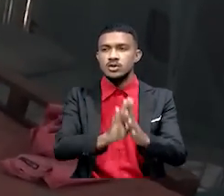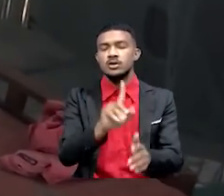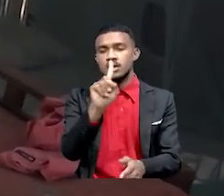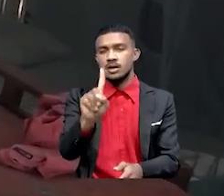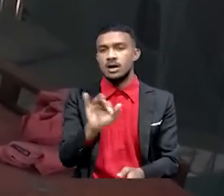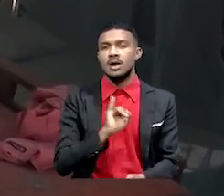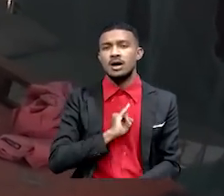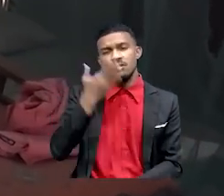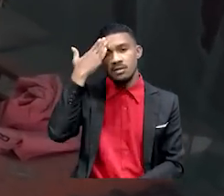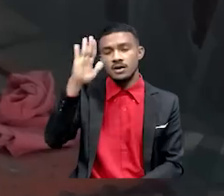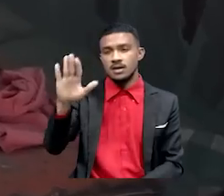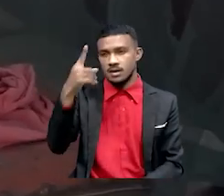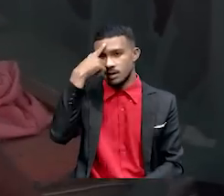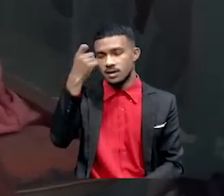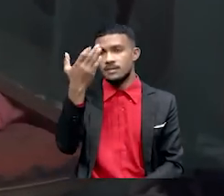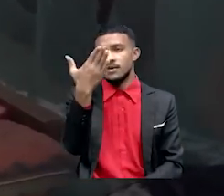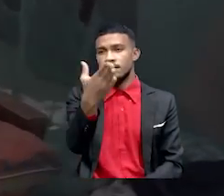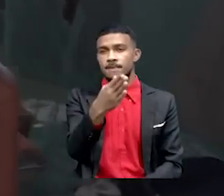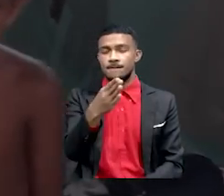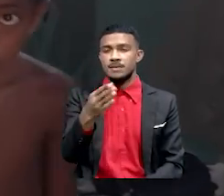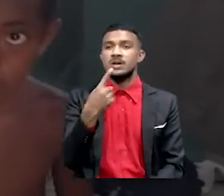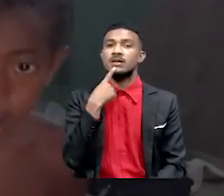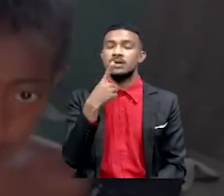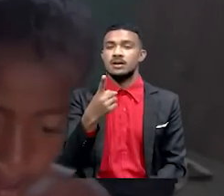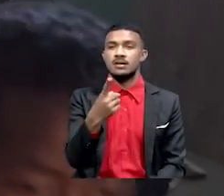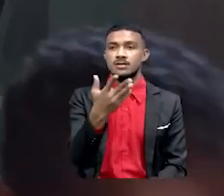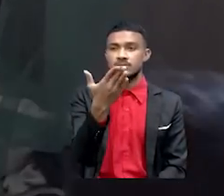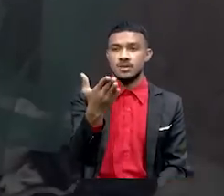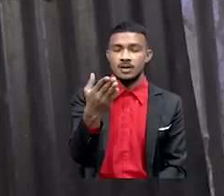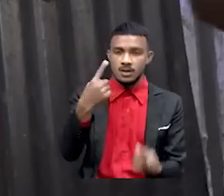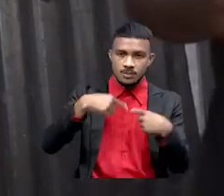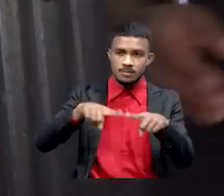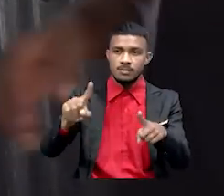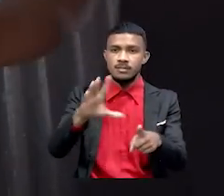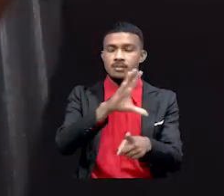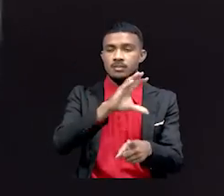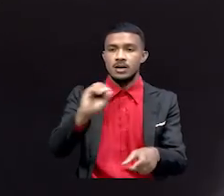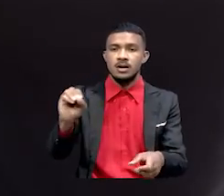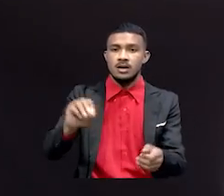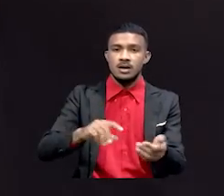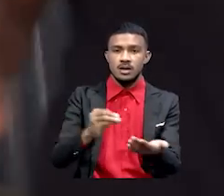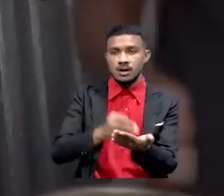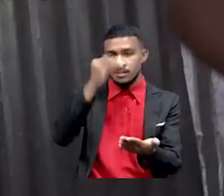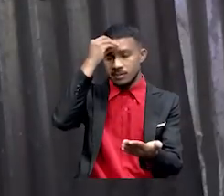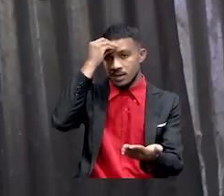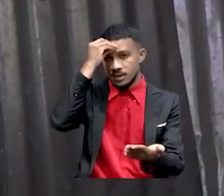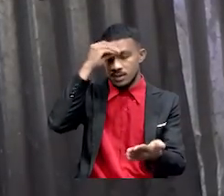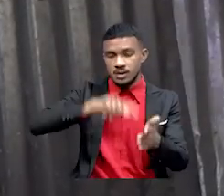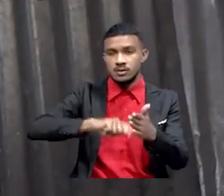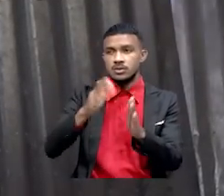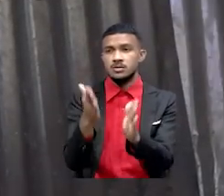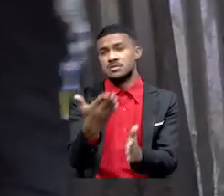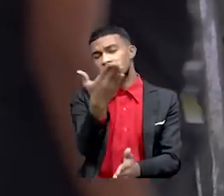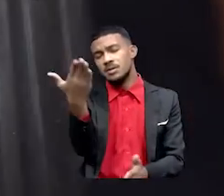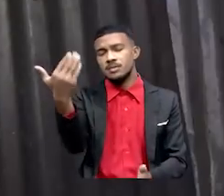tama kumpur ni mi hile dalan dan Saya bak kursus mestia, ini bak untuk nomis kumpul nih, ini tamane, ini nain